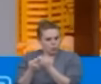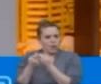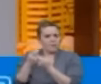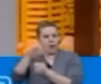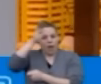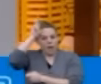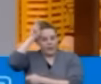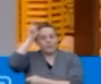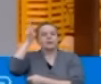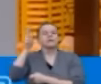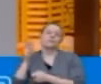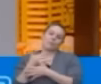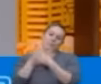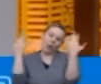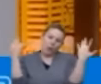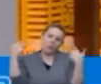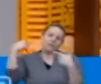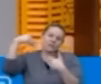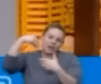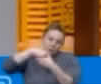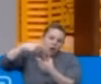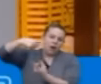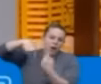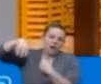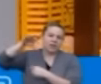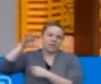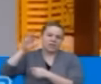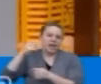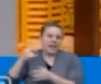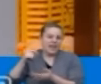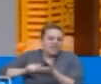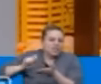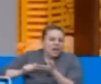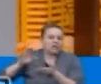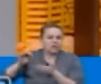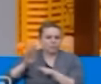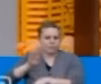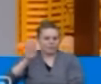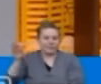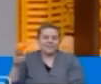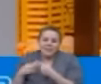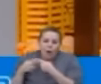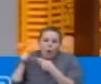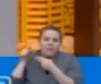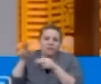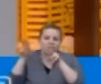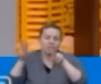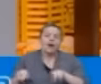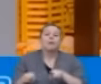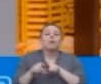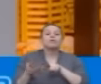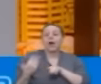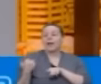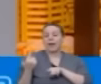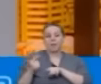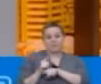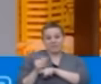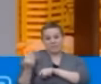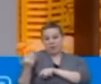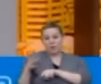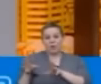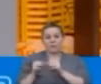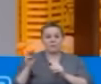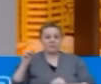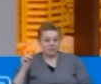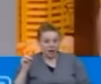ספק שזה בתוך האקווריום, בתוך הלשכה של נתניהו, זה קרוב מאוד אליו. ואני חושב שכמו שהיה בזמנו עם מימרן,